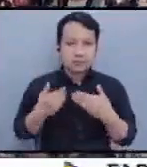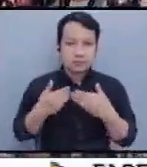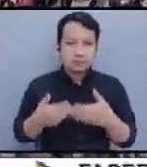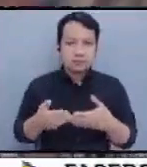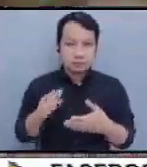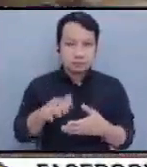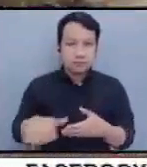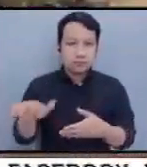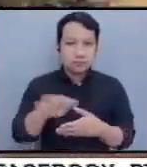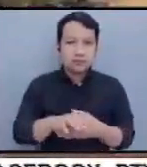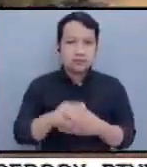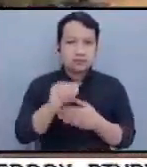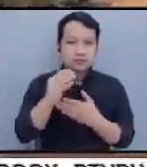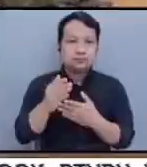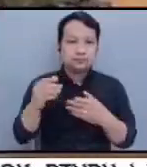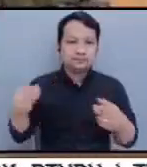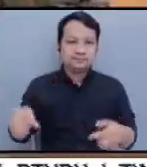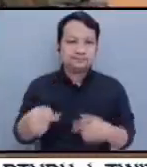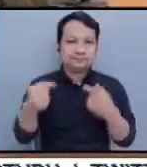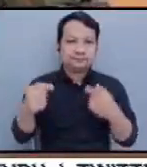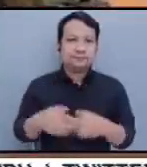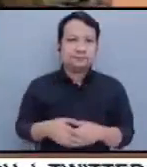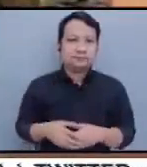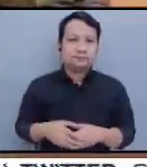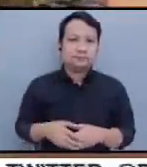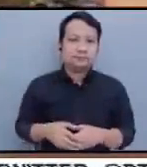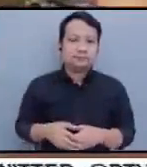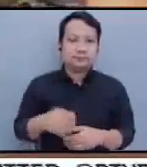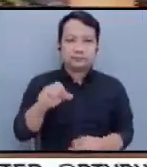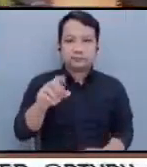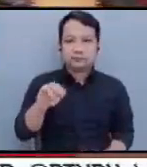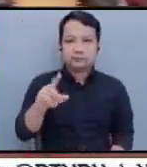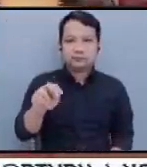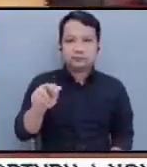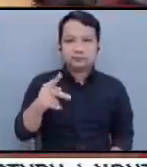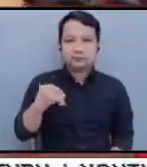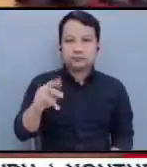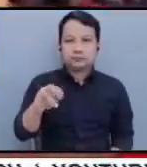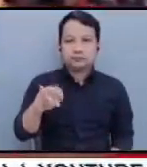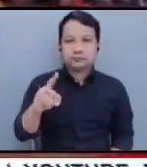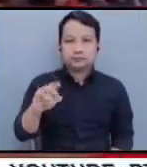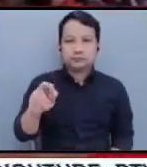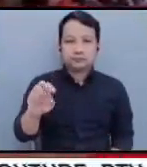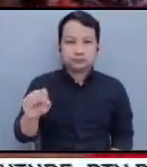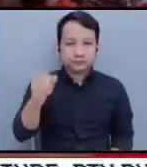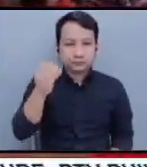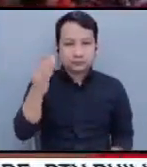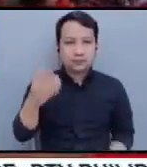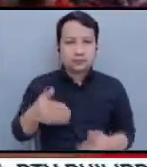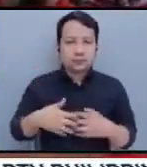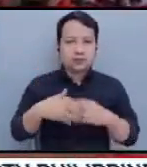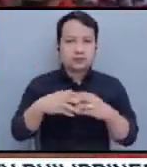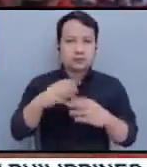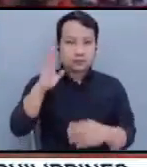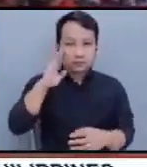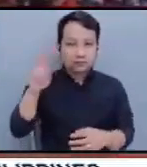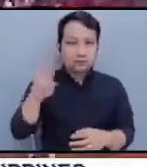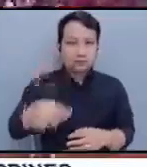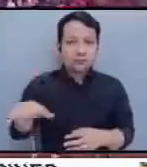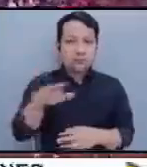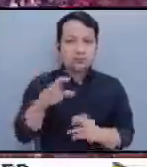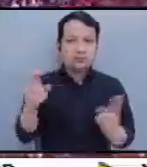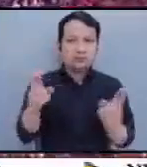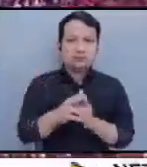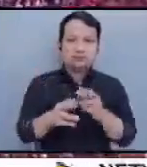ang laban. Sa Isulan Sultan Gudarat bumisita si Presidential Candidate Bongbong Marcos kasama ang unit team